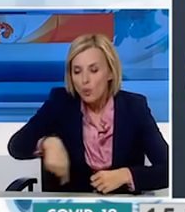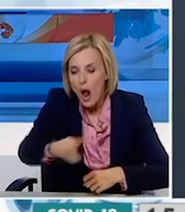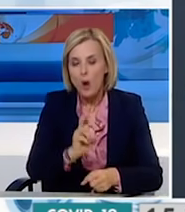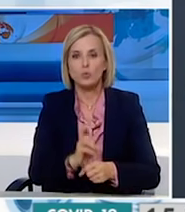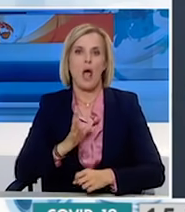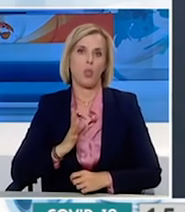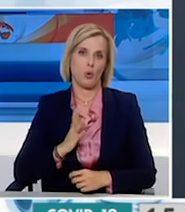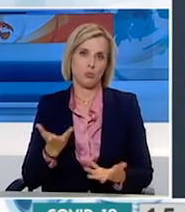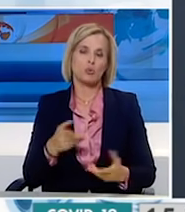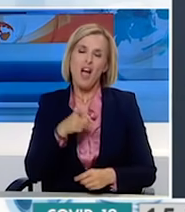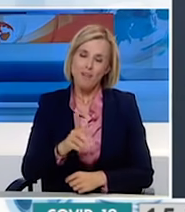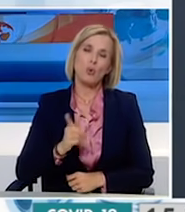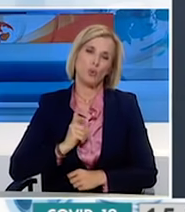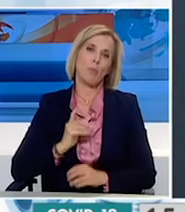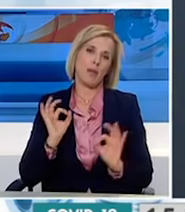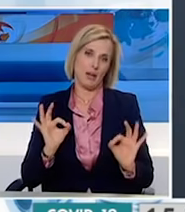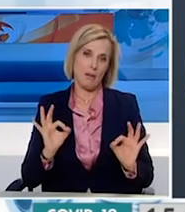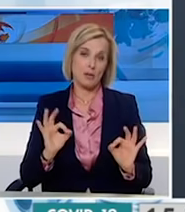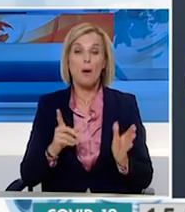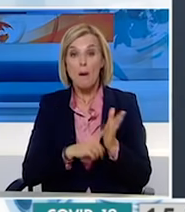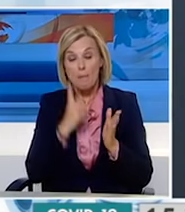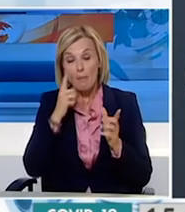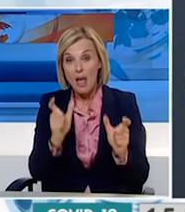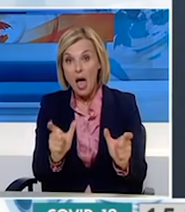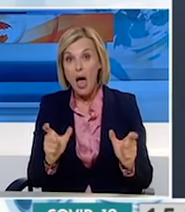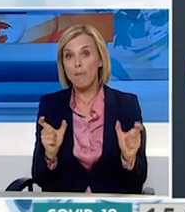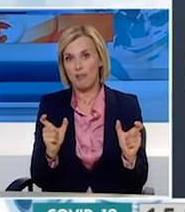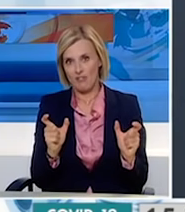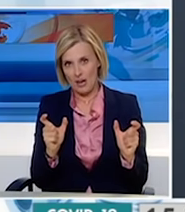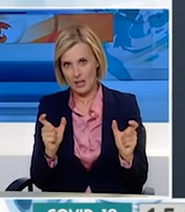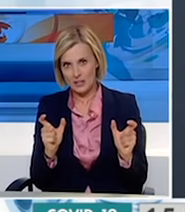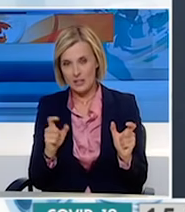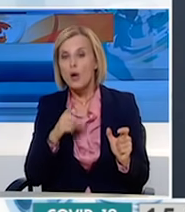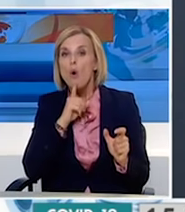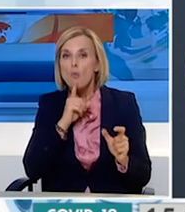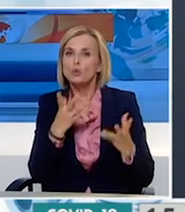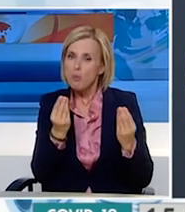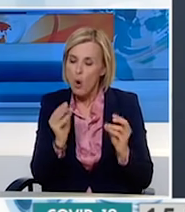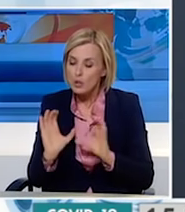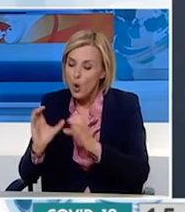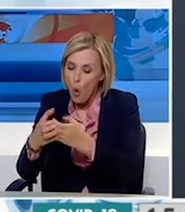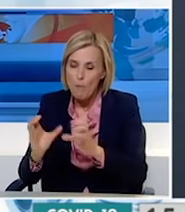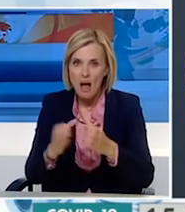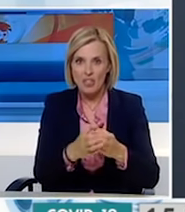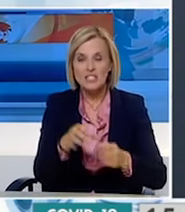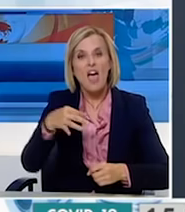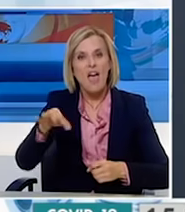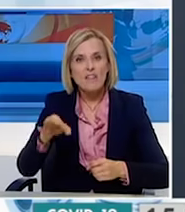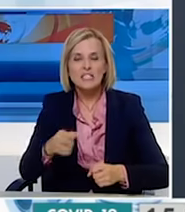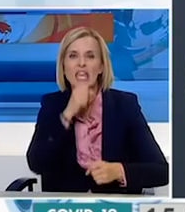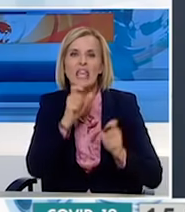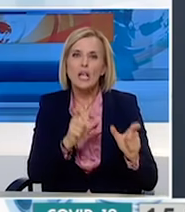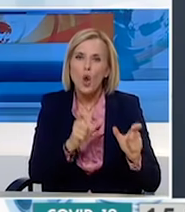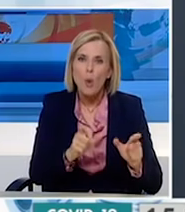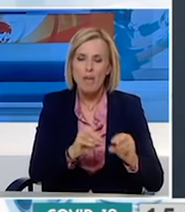Είναι αναμενόμενο, και νομίζω θα πρέπει να είμαστε επιφυλακοί γι' αυτό, όπως και σε άλλες ευάλωτες ομάδες του πληθυσμού, κλειστές δομές, για